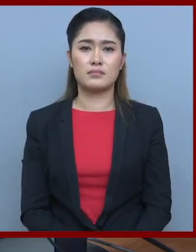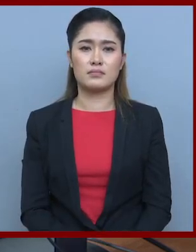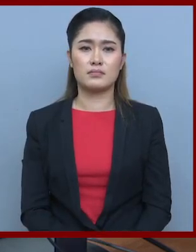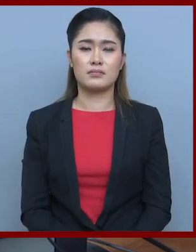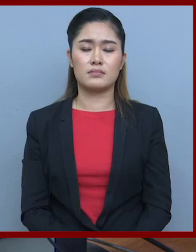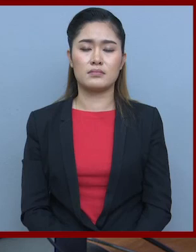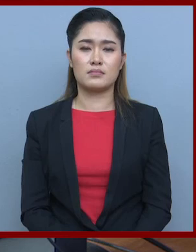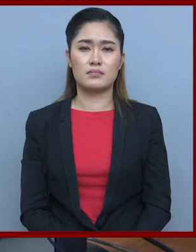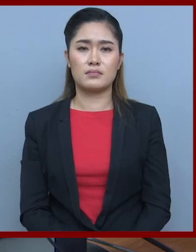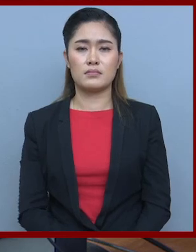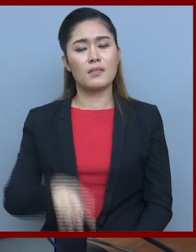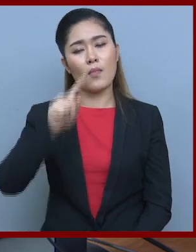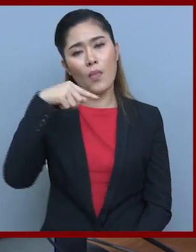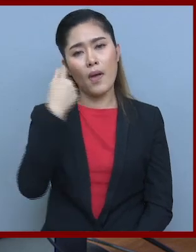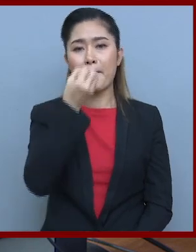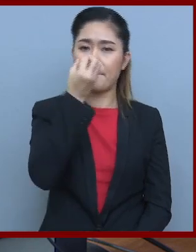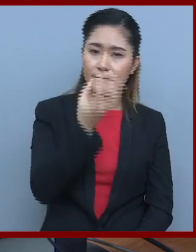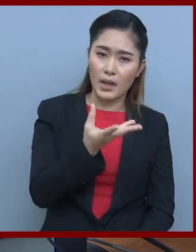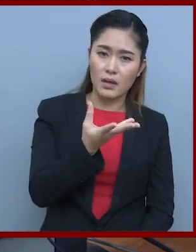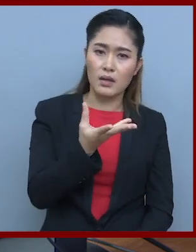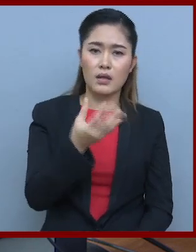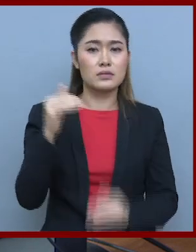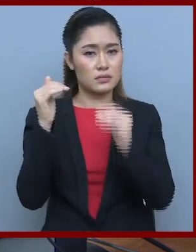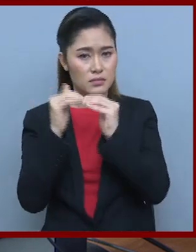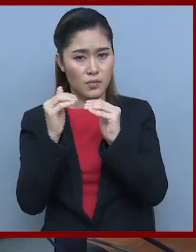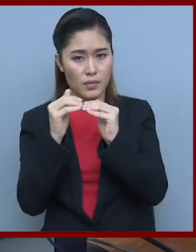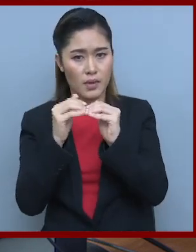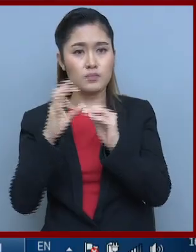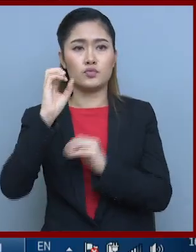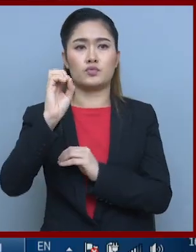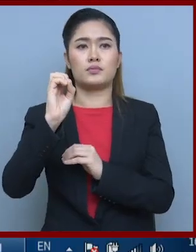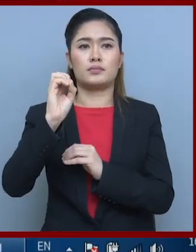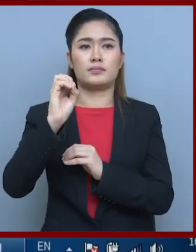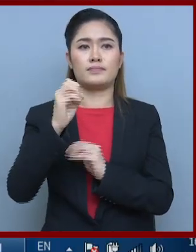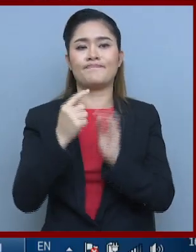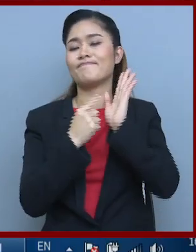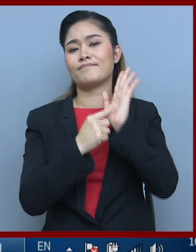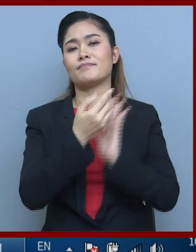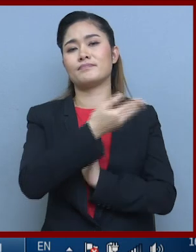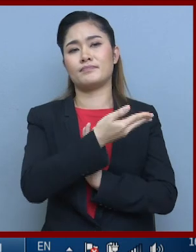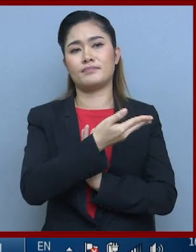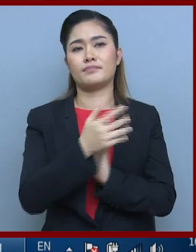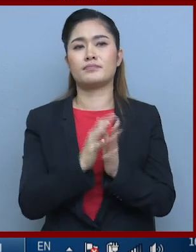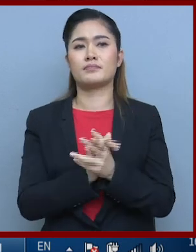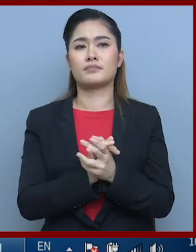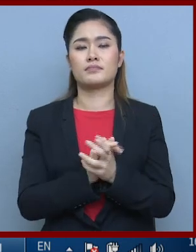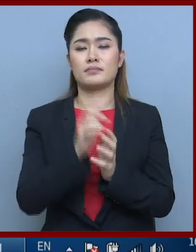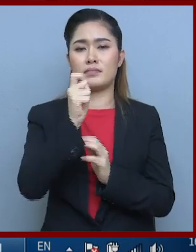value ของใครมากกว่าหรือเท่ากับ0